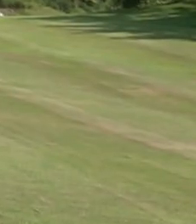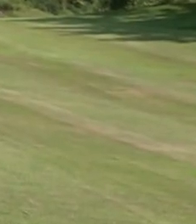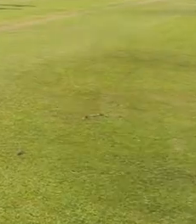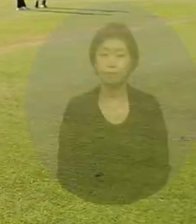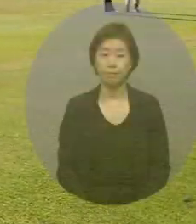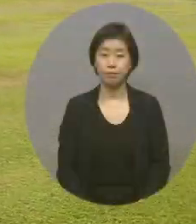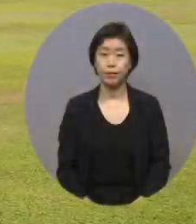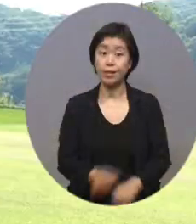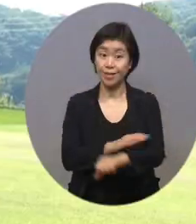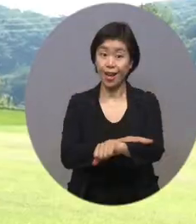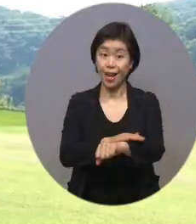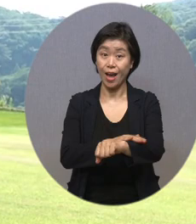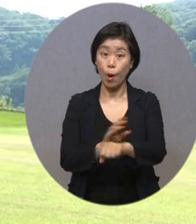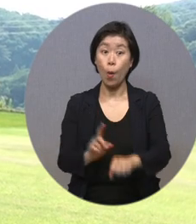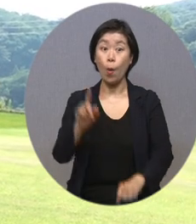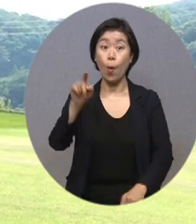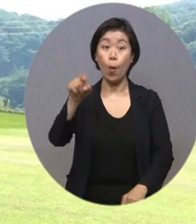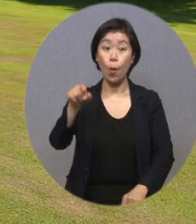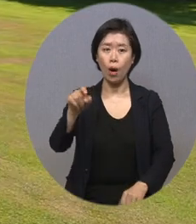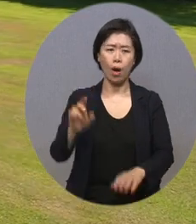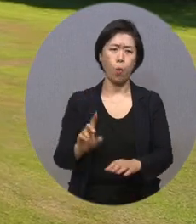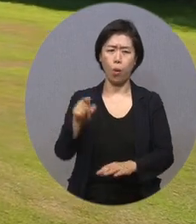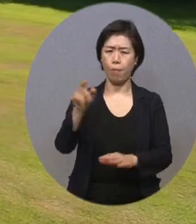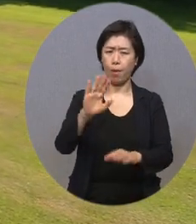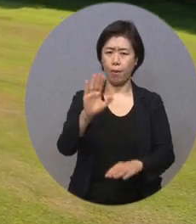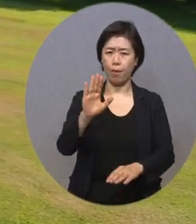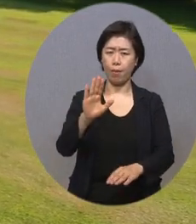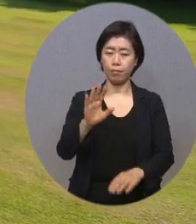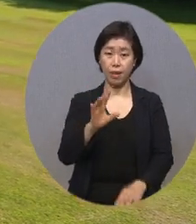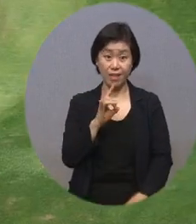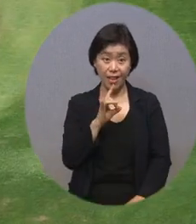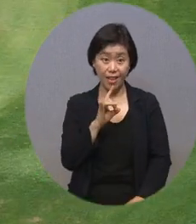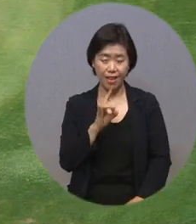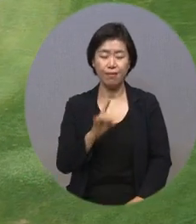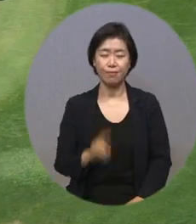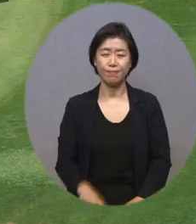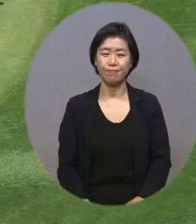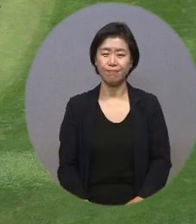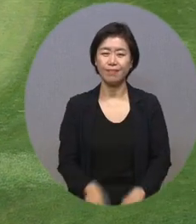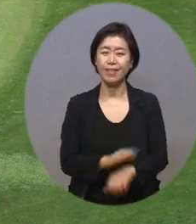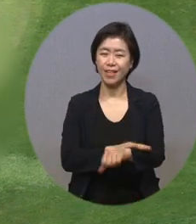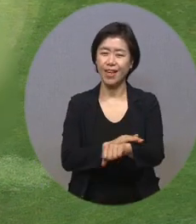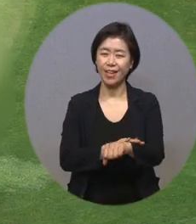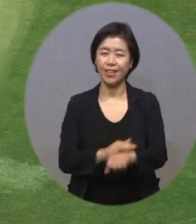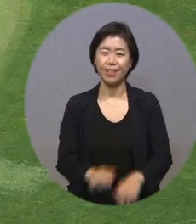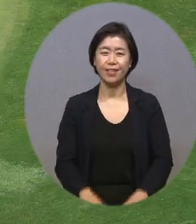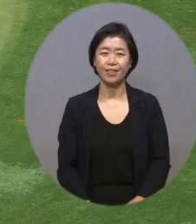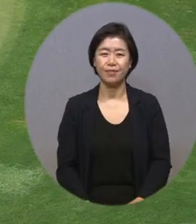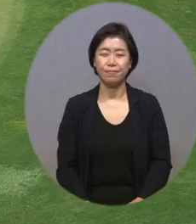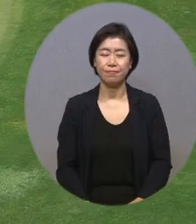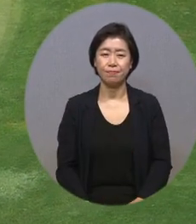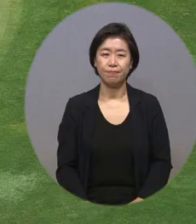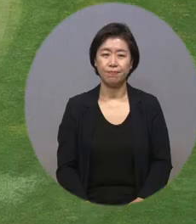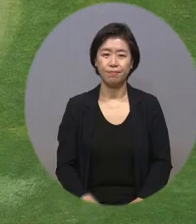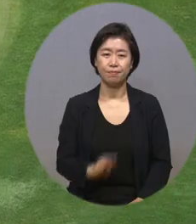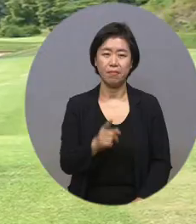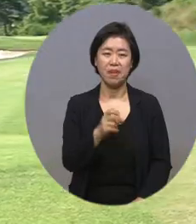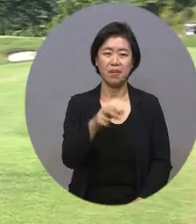나이스. 올라가라. 올라가면 안 되지. 굿샷. 아, 어, 나이스. 굿샷. 안 올라가는 게 낫지. 나이스. 벙커 안 빠진 게